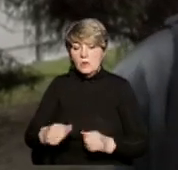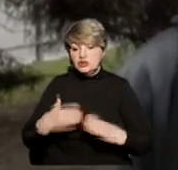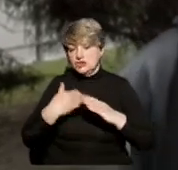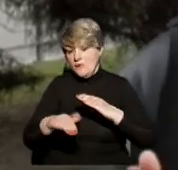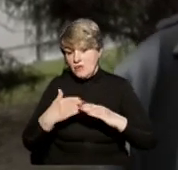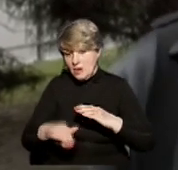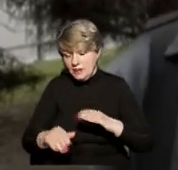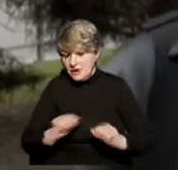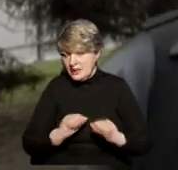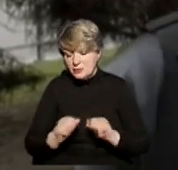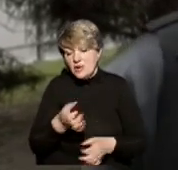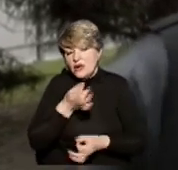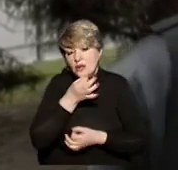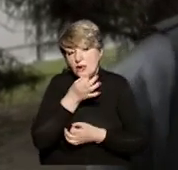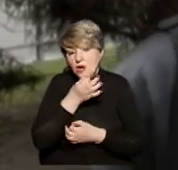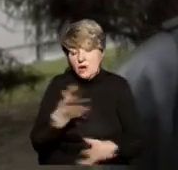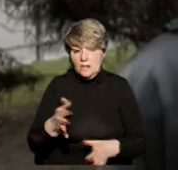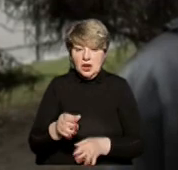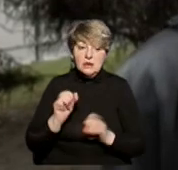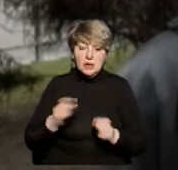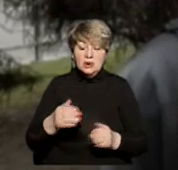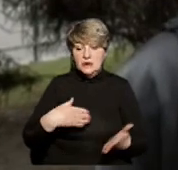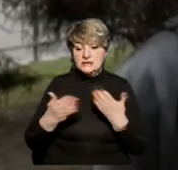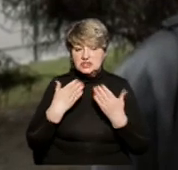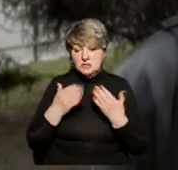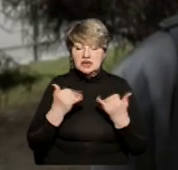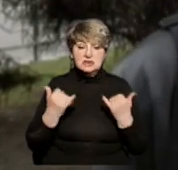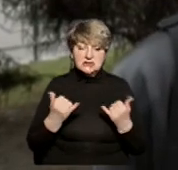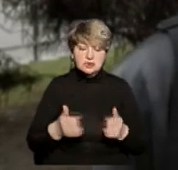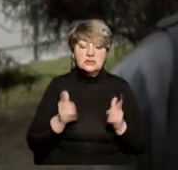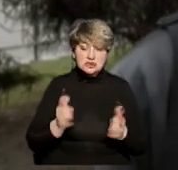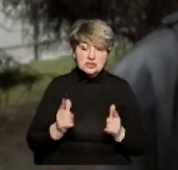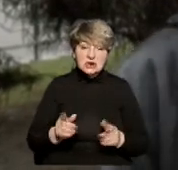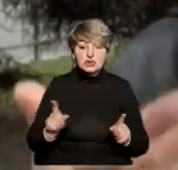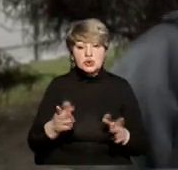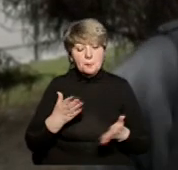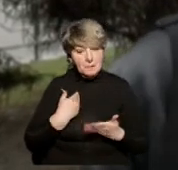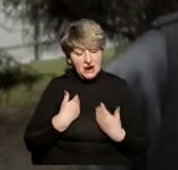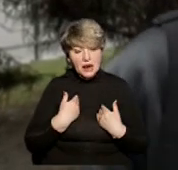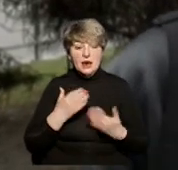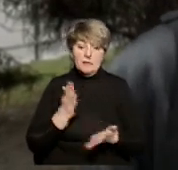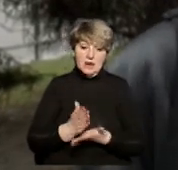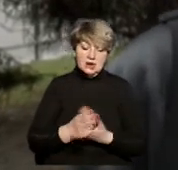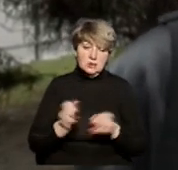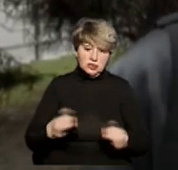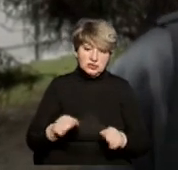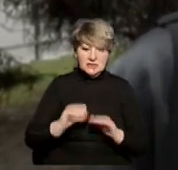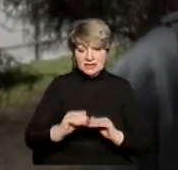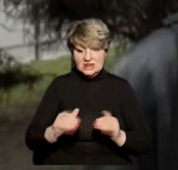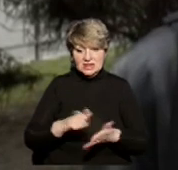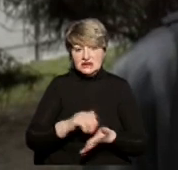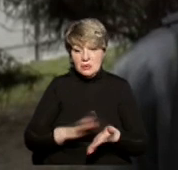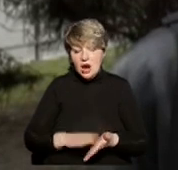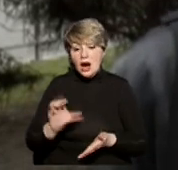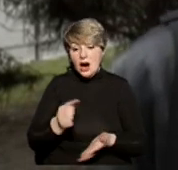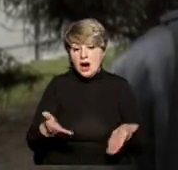кинути керівнику там. Тобто це будь-які засоби для спілкування, вони сьогодні придатні для того, щоб ми мали можливість діток записати. Ну, все інше буде пізніше,